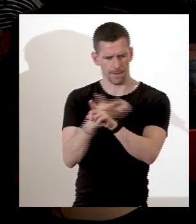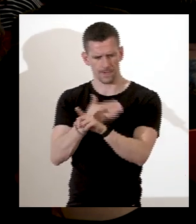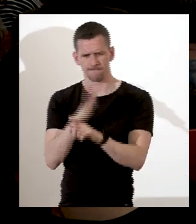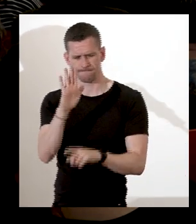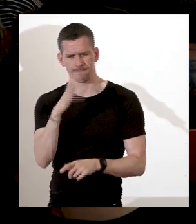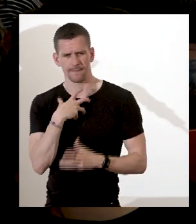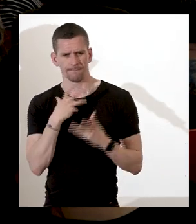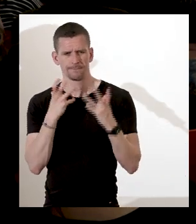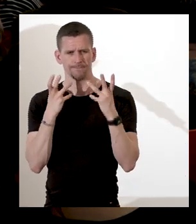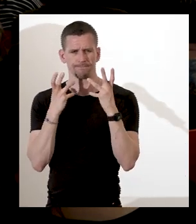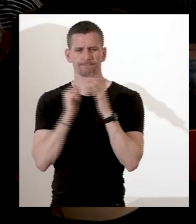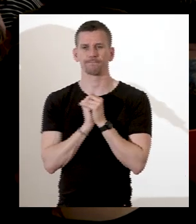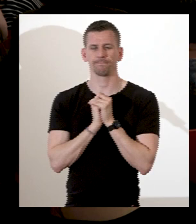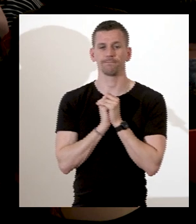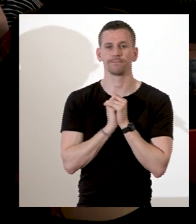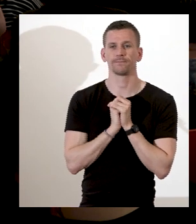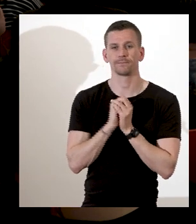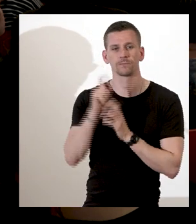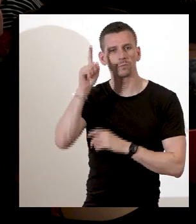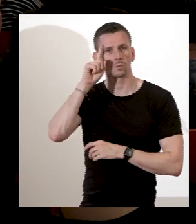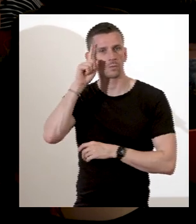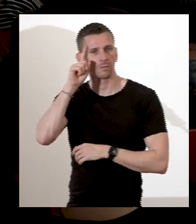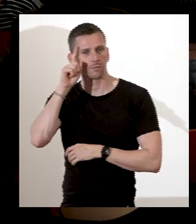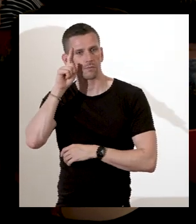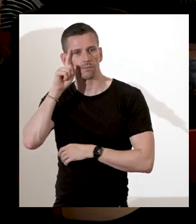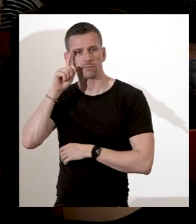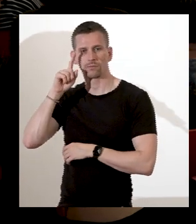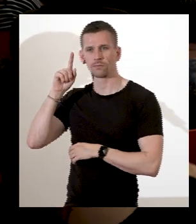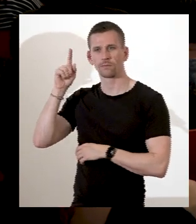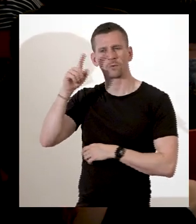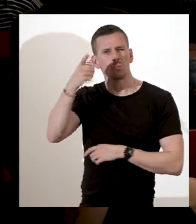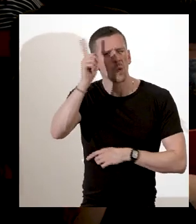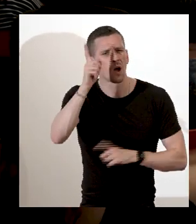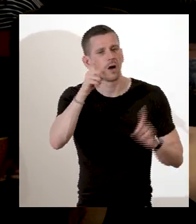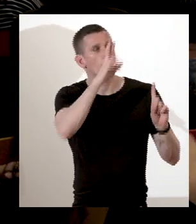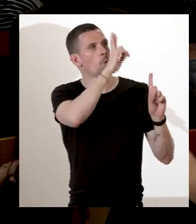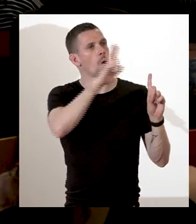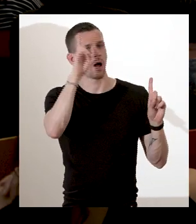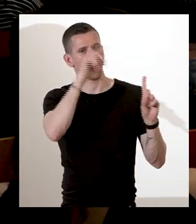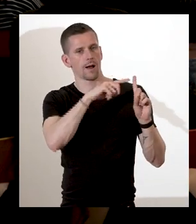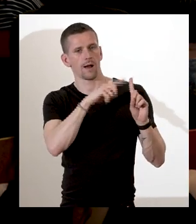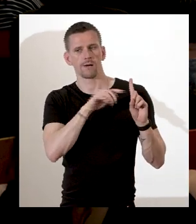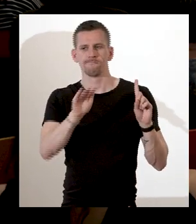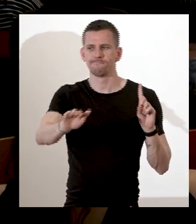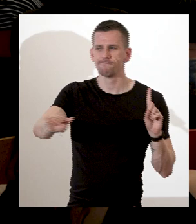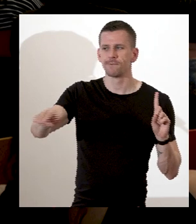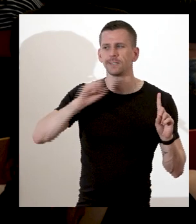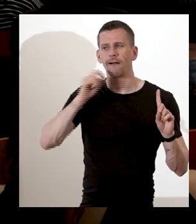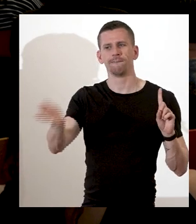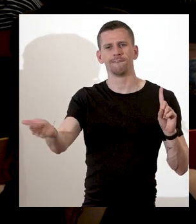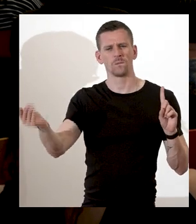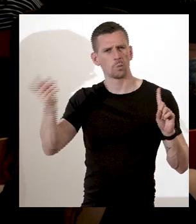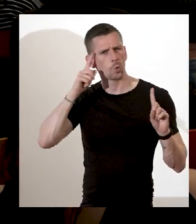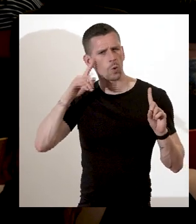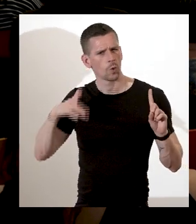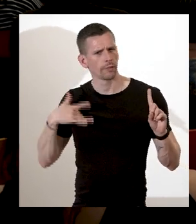l'intérêt que pouvait avoir le pouvoir à faire appel à ses esclaves. Les Mamelouks ont pour qualité de ne